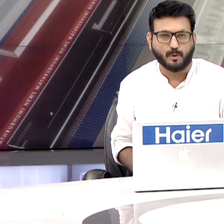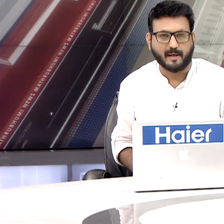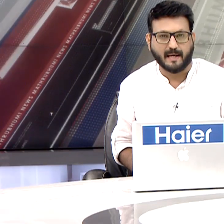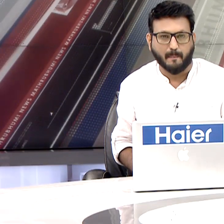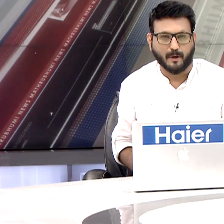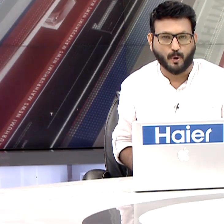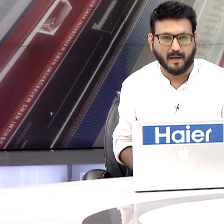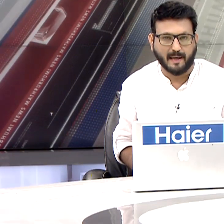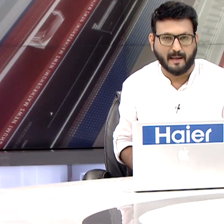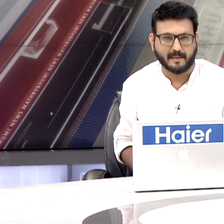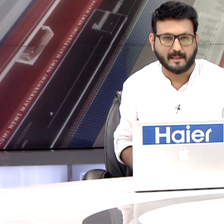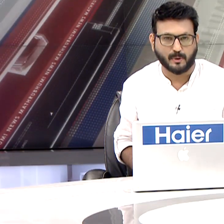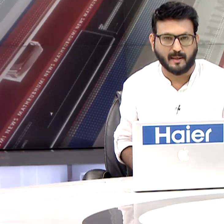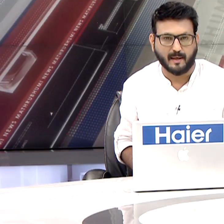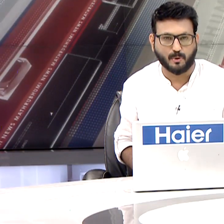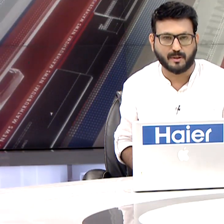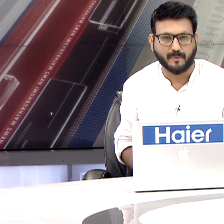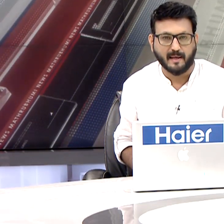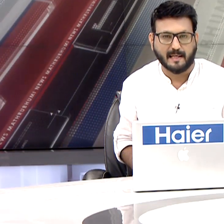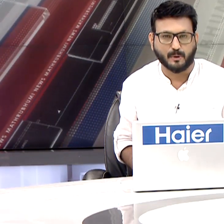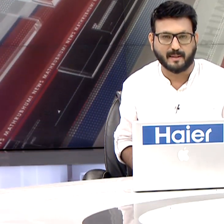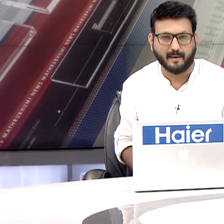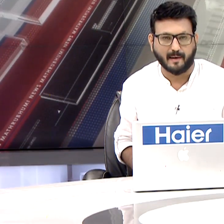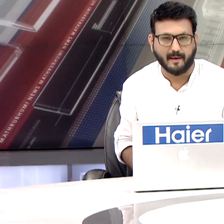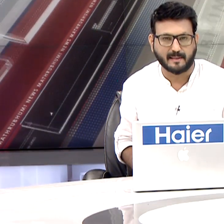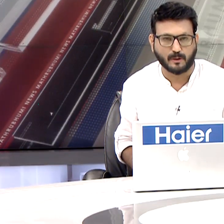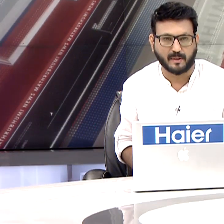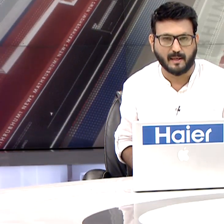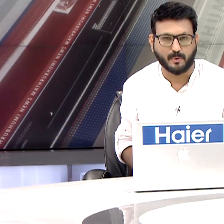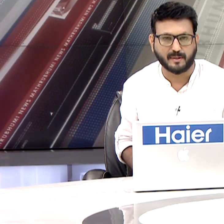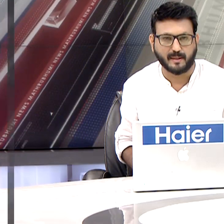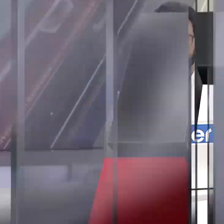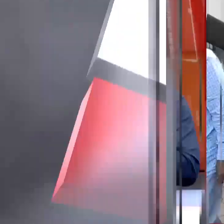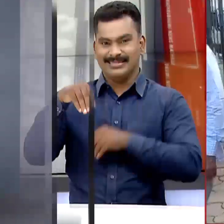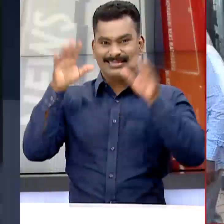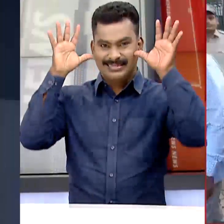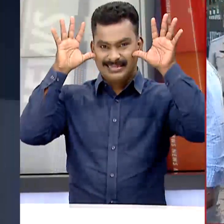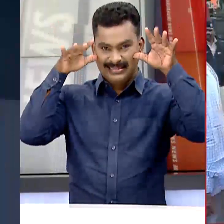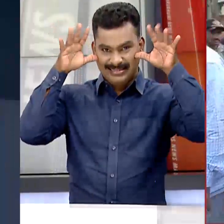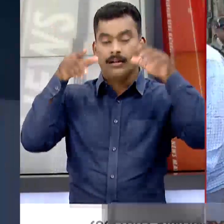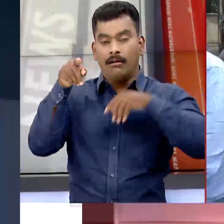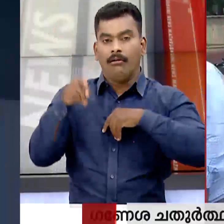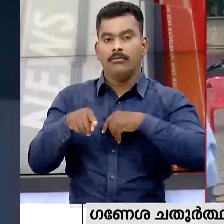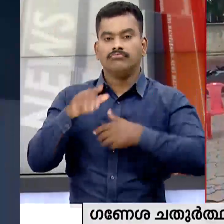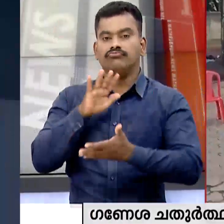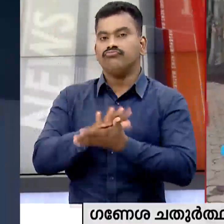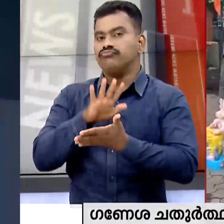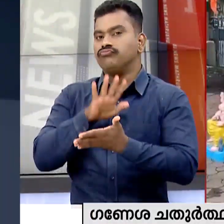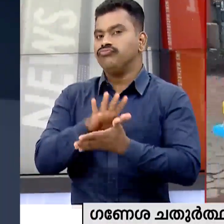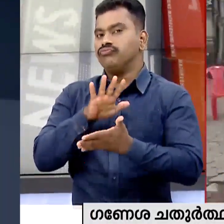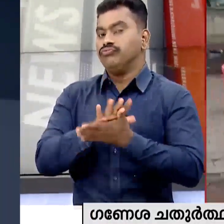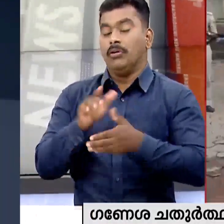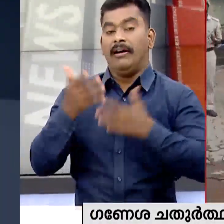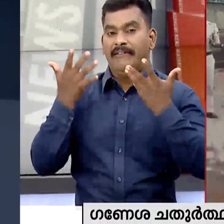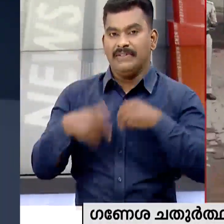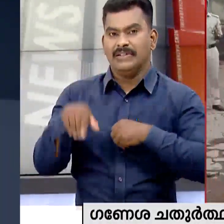കനത്ത സുരക്ഷയിൽ ബംഗളൂരുവിൽ ഗണേശ ചതുർത്ഥി ആഘോഷം ഹിന്ദു സംഘടനകൾ ഗണേശ ചതുർത്ഥി ആഘോഷത്തിന് എത്തുമെന്ന സൂചനകൾക്കിടെ തർക്കം നിലനിൽക്കുന്ന